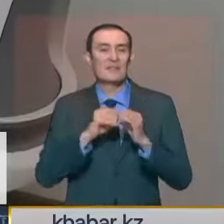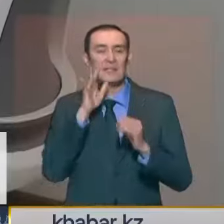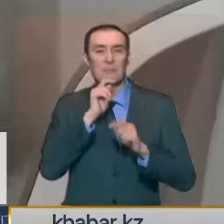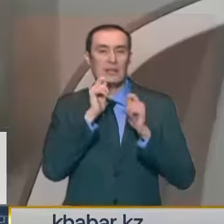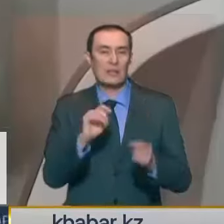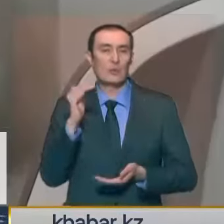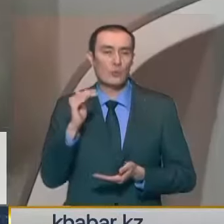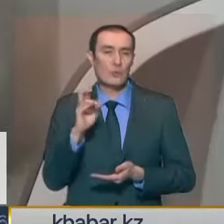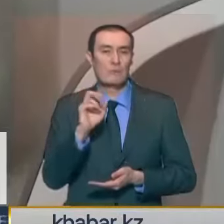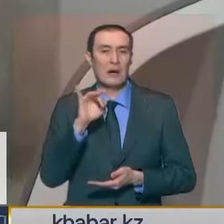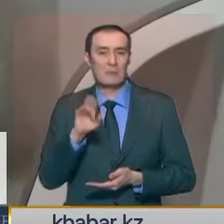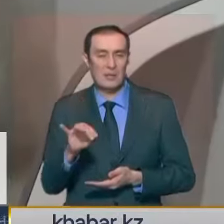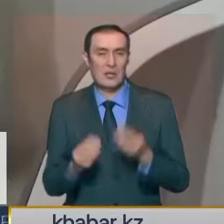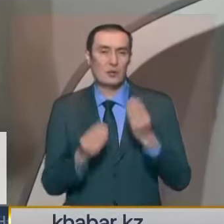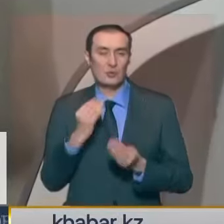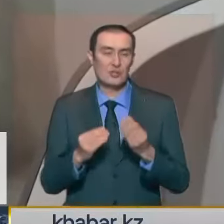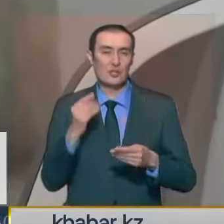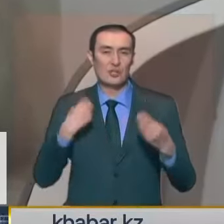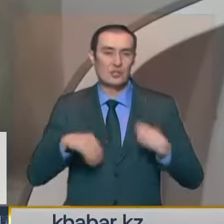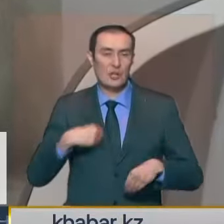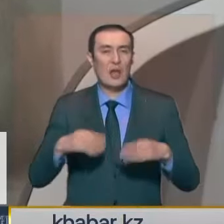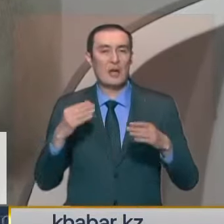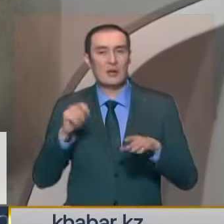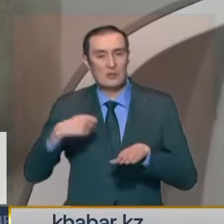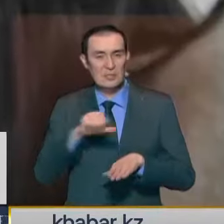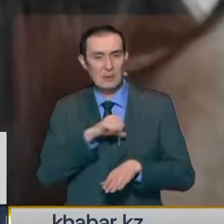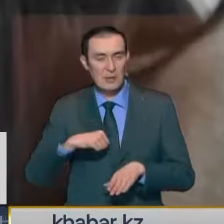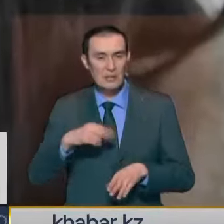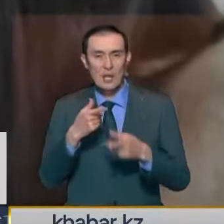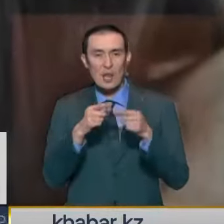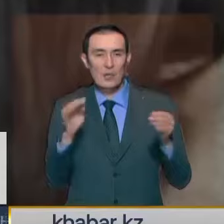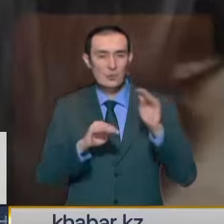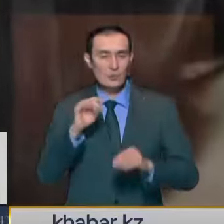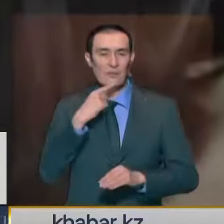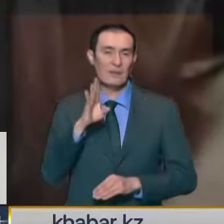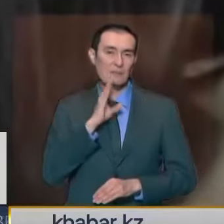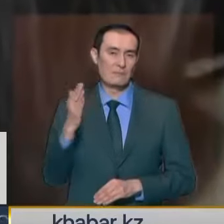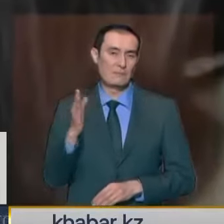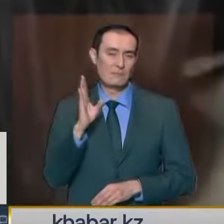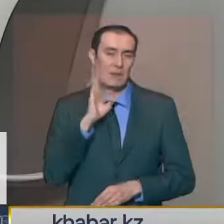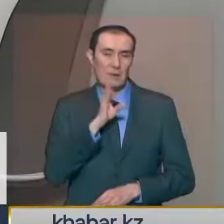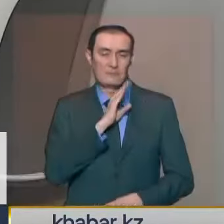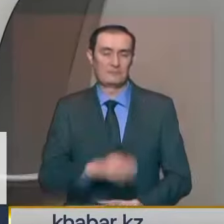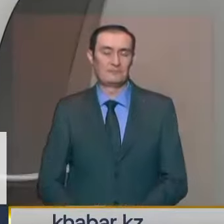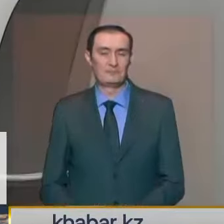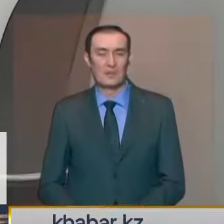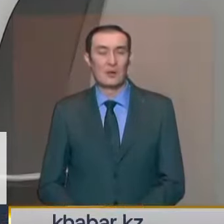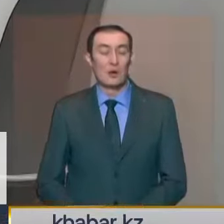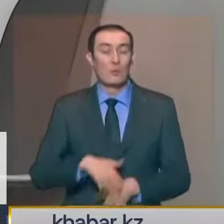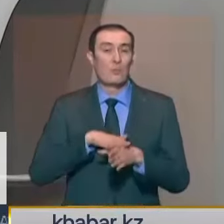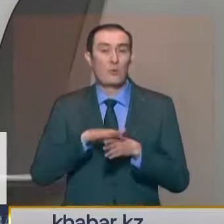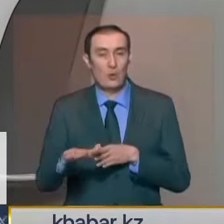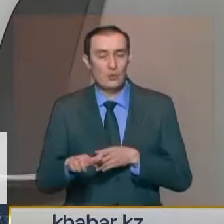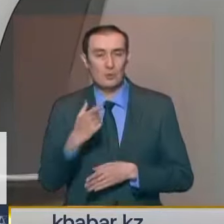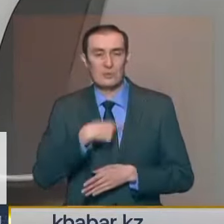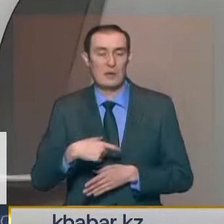подарила ей куклу Барби для игрушки Жанар сшила всю одежду из найденных дома лоскутков вспоминая тогда на она полностью